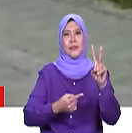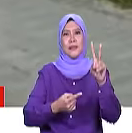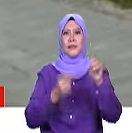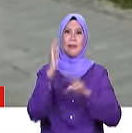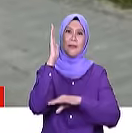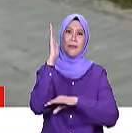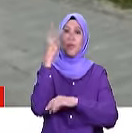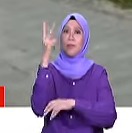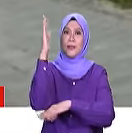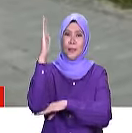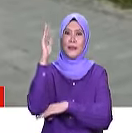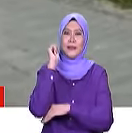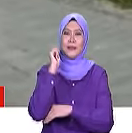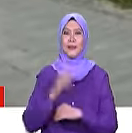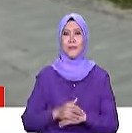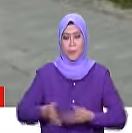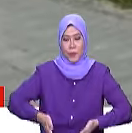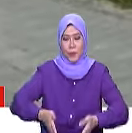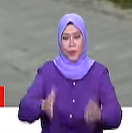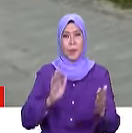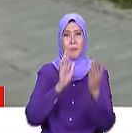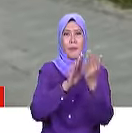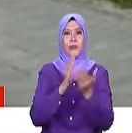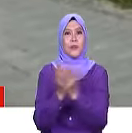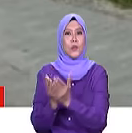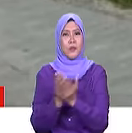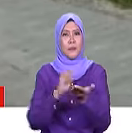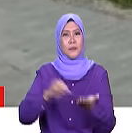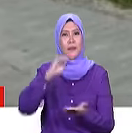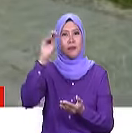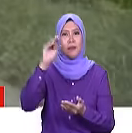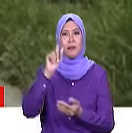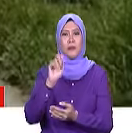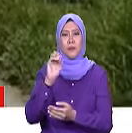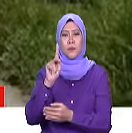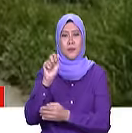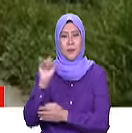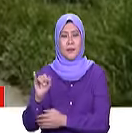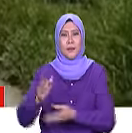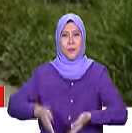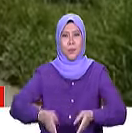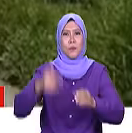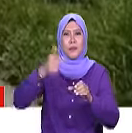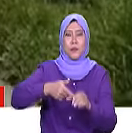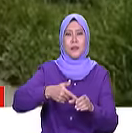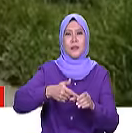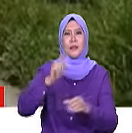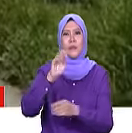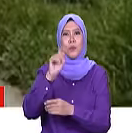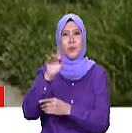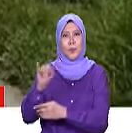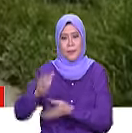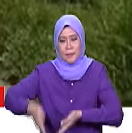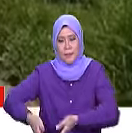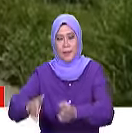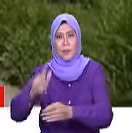hari tadi. Laluan terbabit ialah lorong berhadapan Sekolah Menengah Kebangsaan Tokai, lorong Petronas Tokai, lorong Jalan